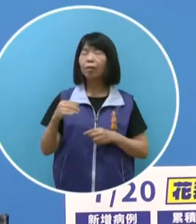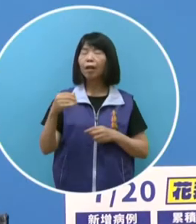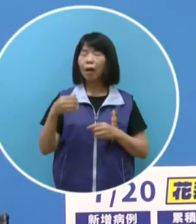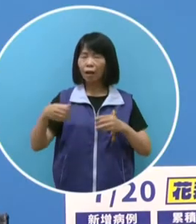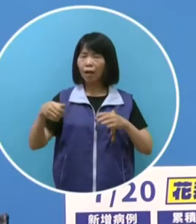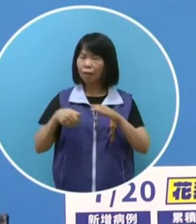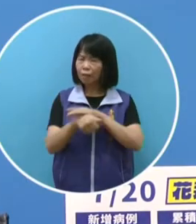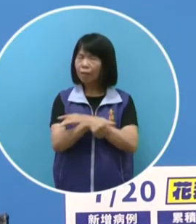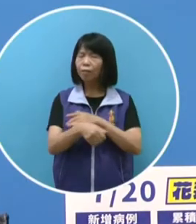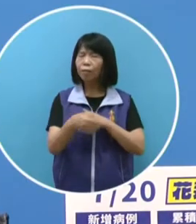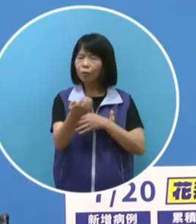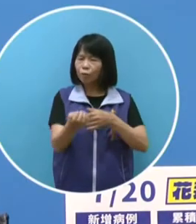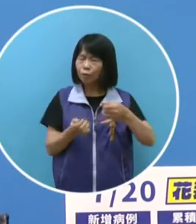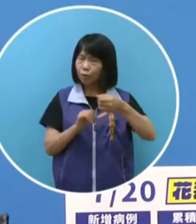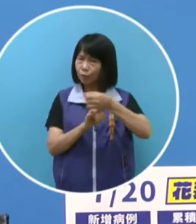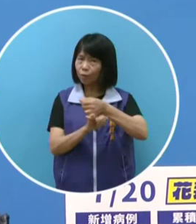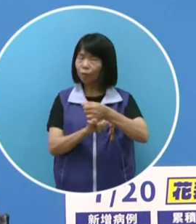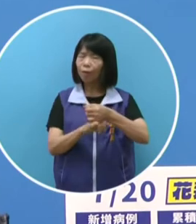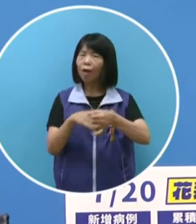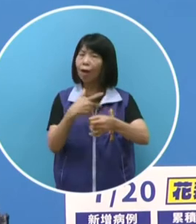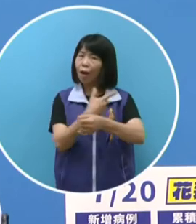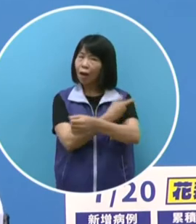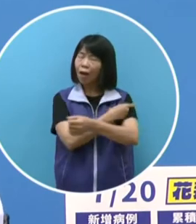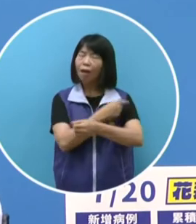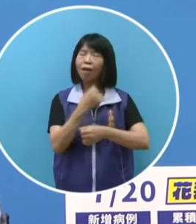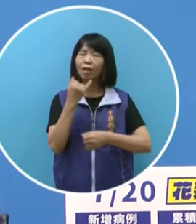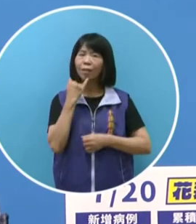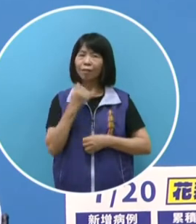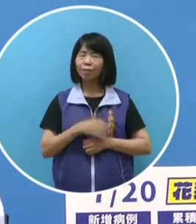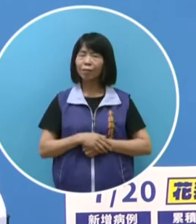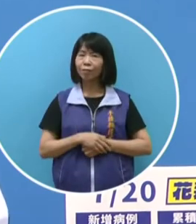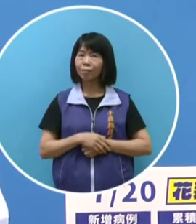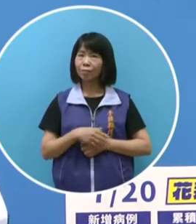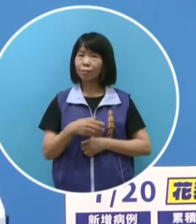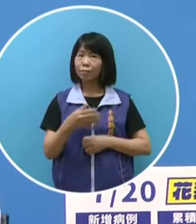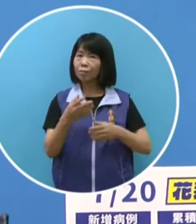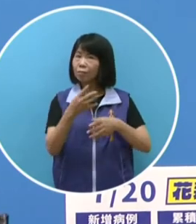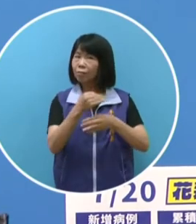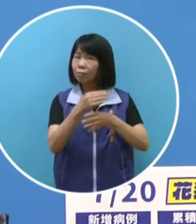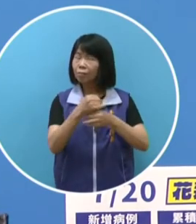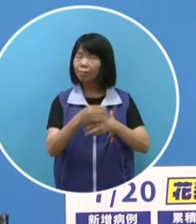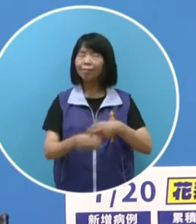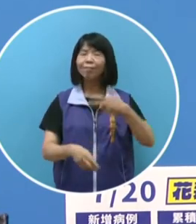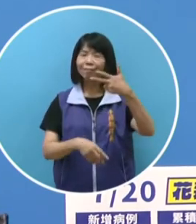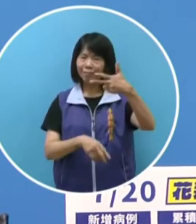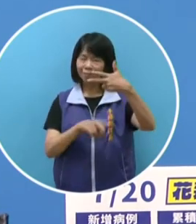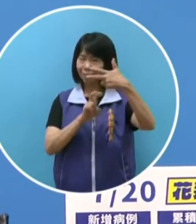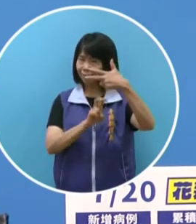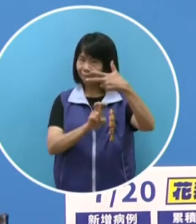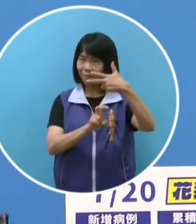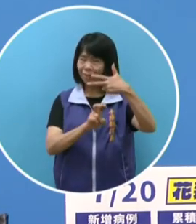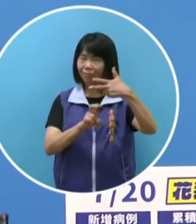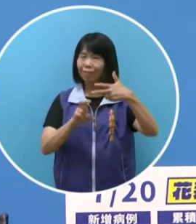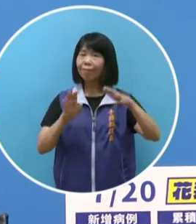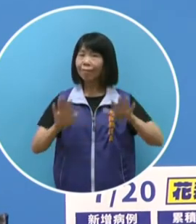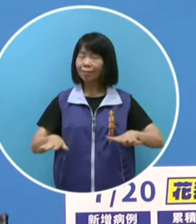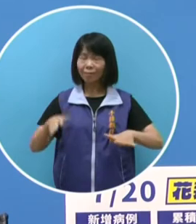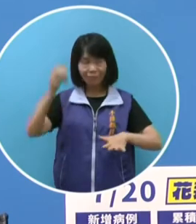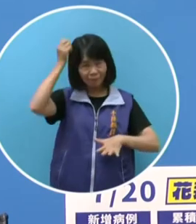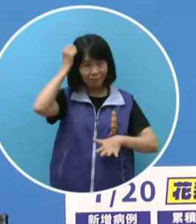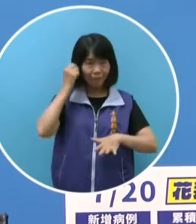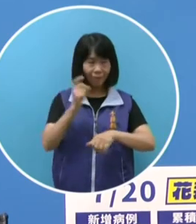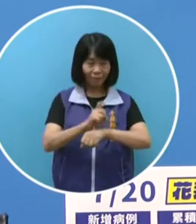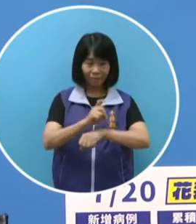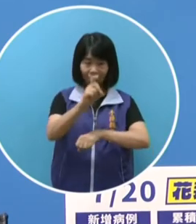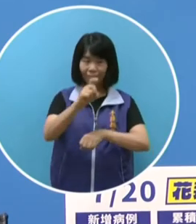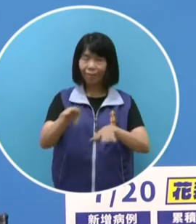约来登记接种疫苗。什么时候可以预约？7月20，就是今天上午10点开